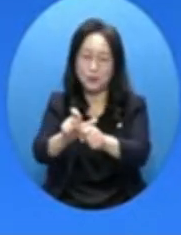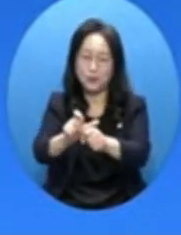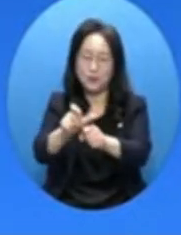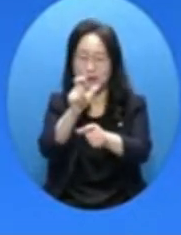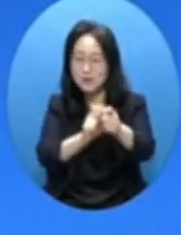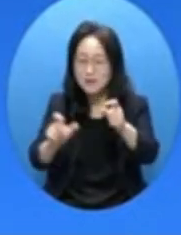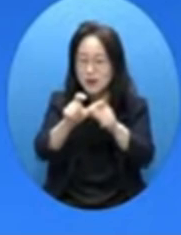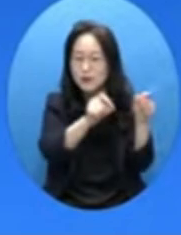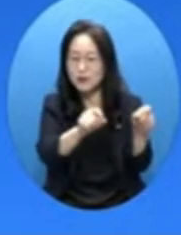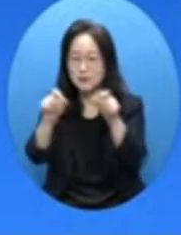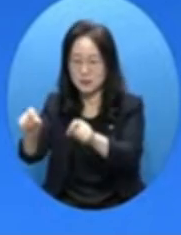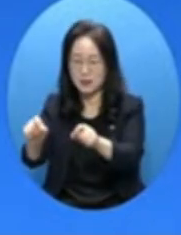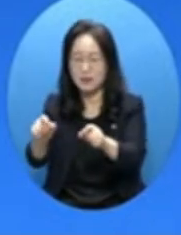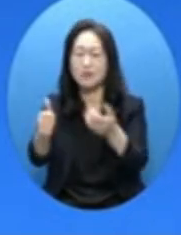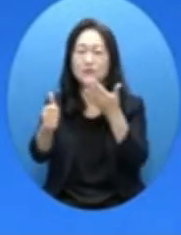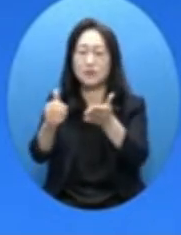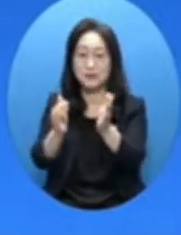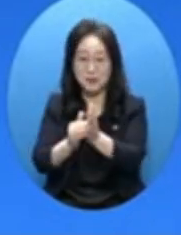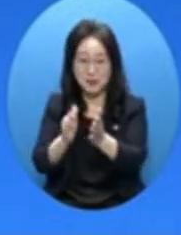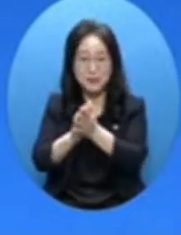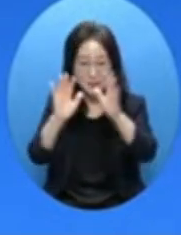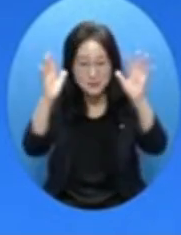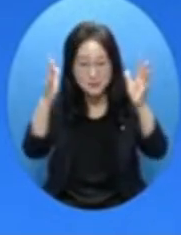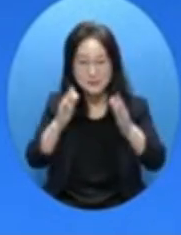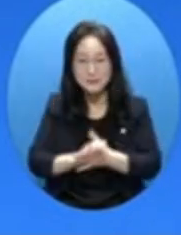15년을 더 연장해 주셨습니다. 할렐루야.